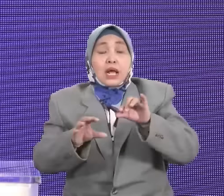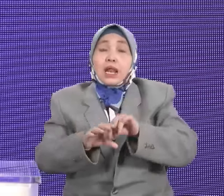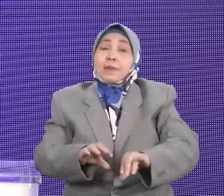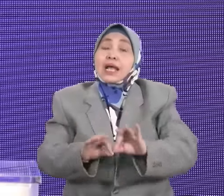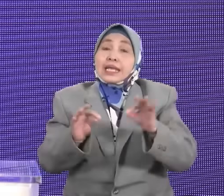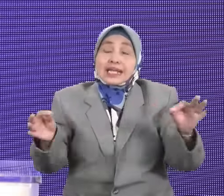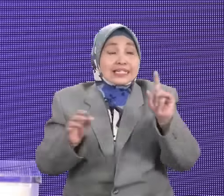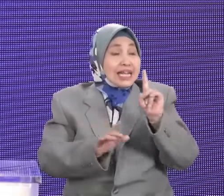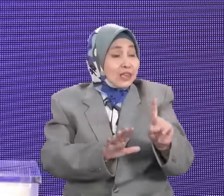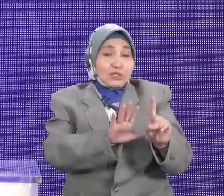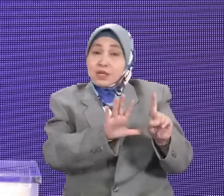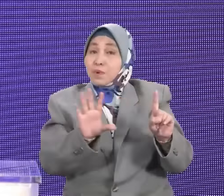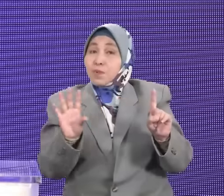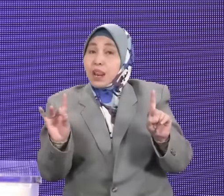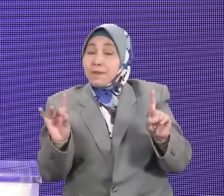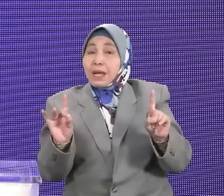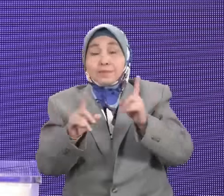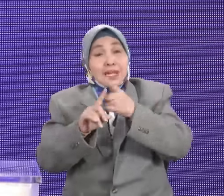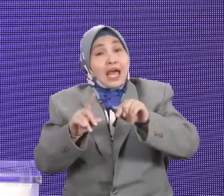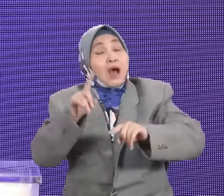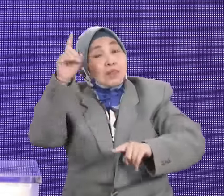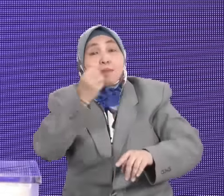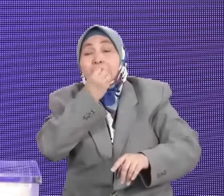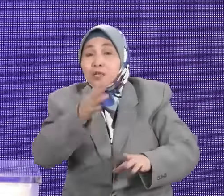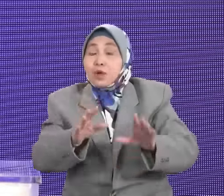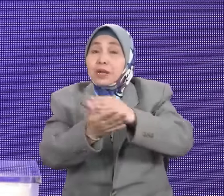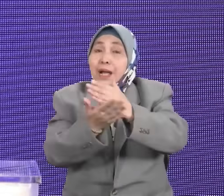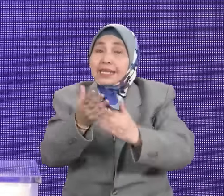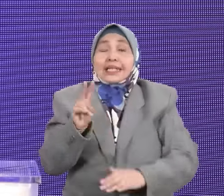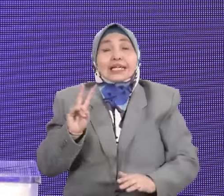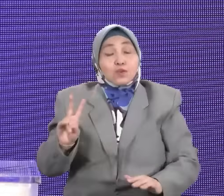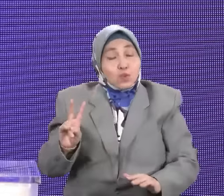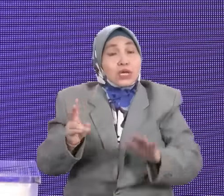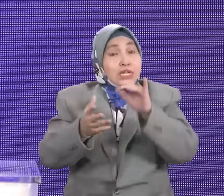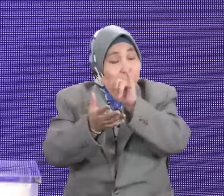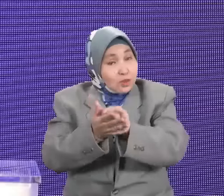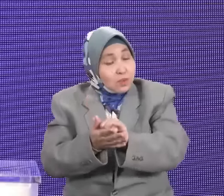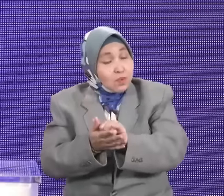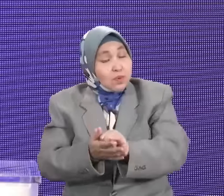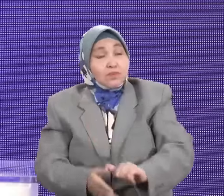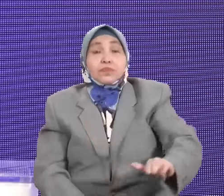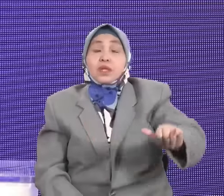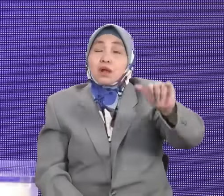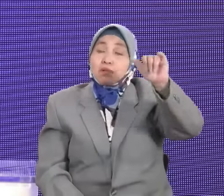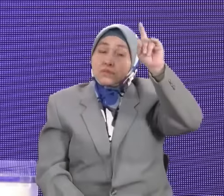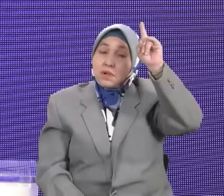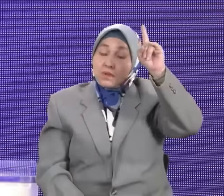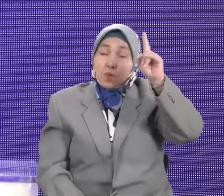158 di mana Allah menyatakan pada bagian yang kedua itu ya